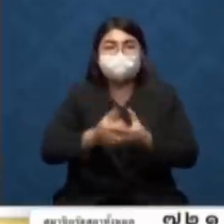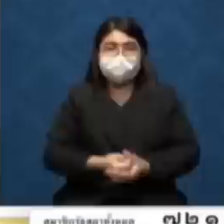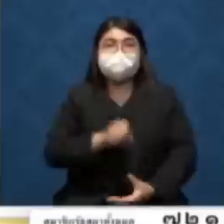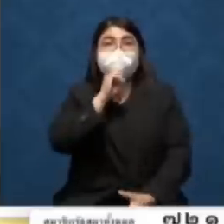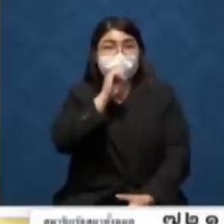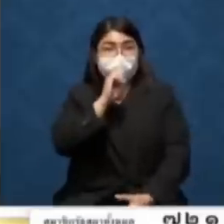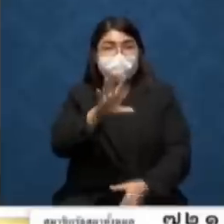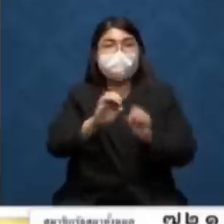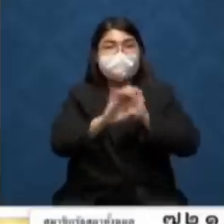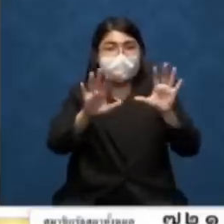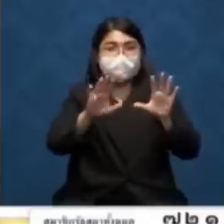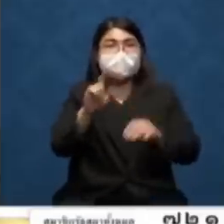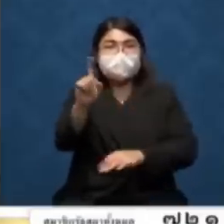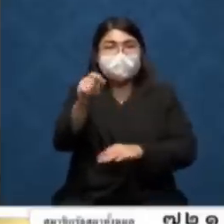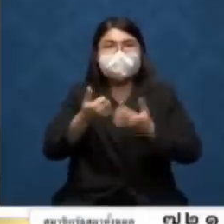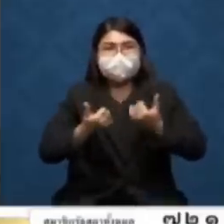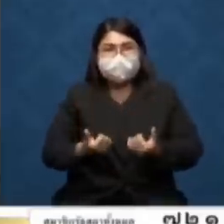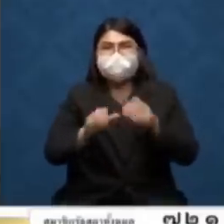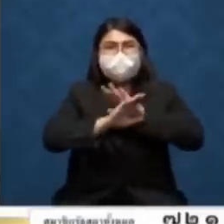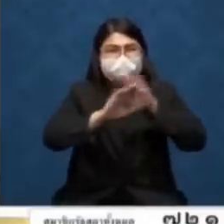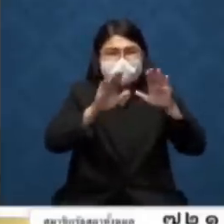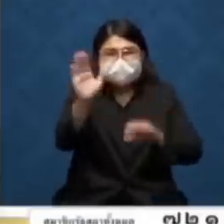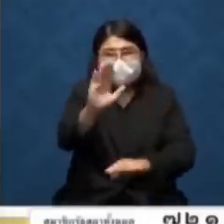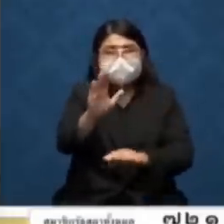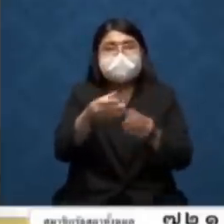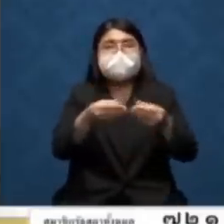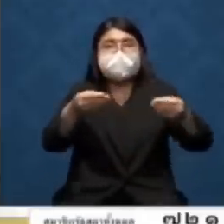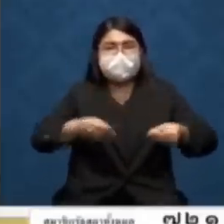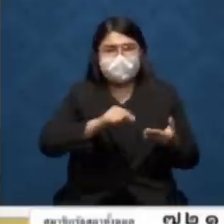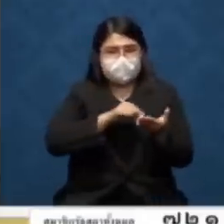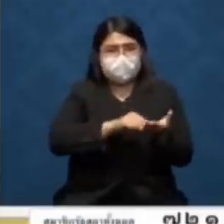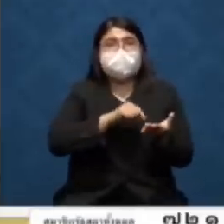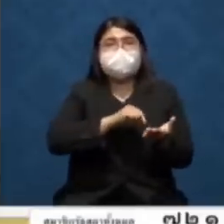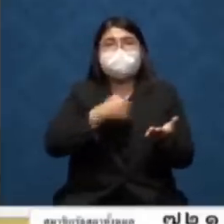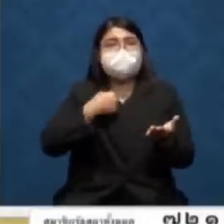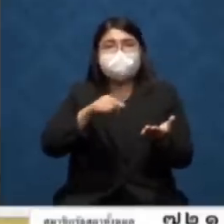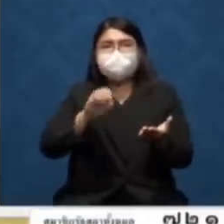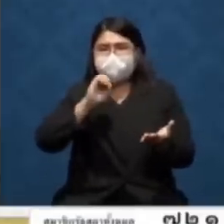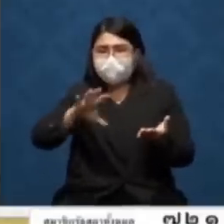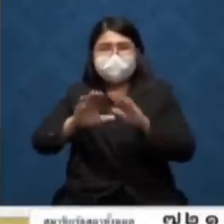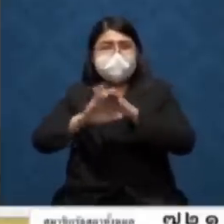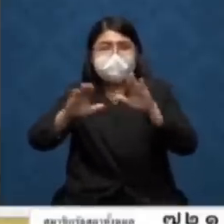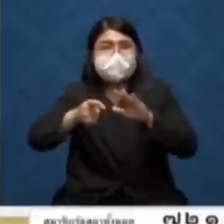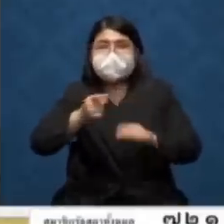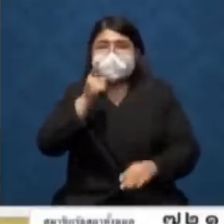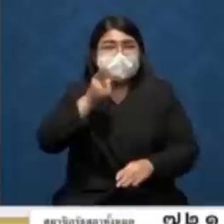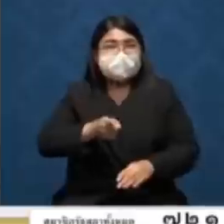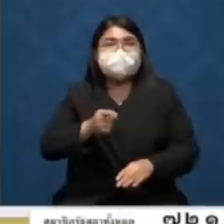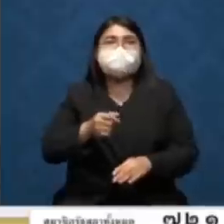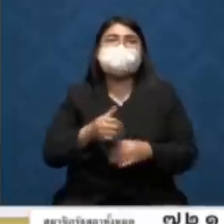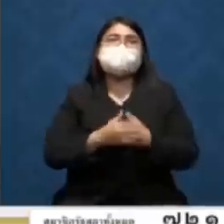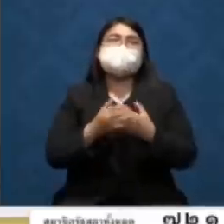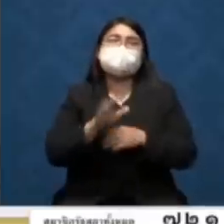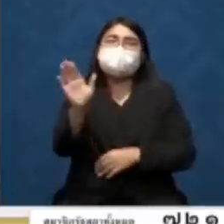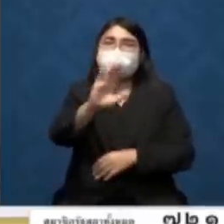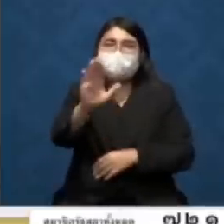าเราไมได้เลิก ร่างฉบับนี้ไม่ได้ส่งผลให้มีการเลิกราชการส่วภูมพาคโดยทนทีแต่เรา